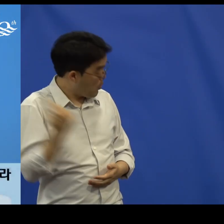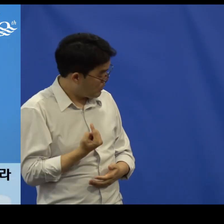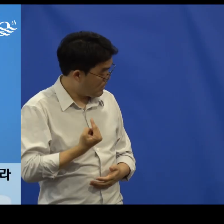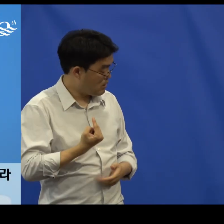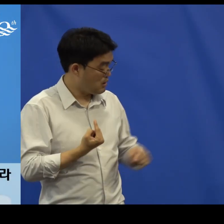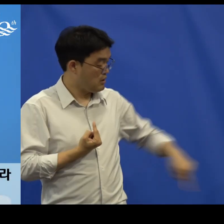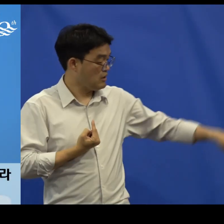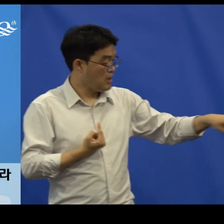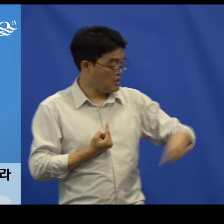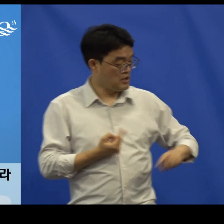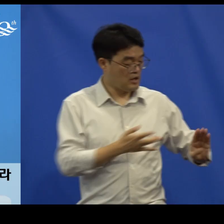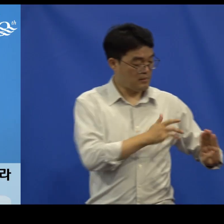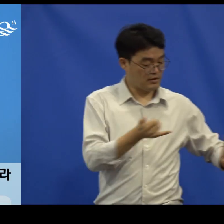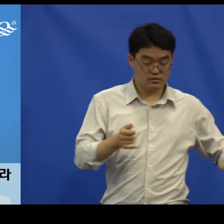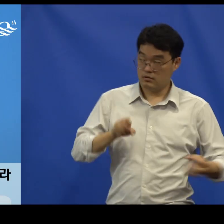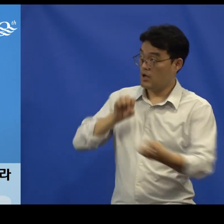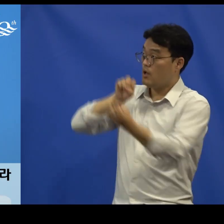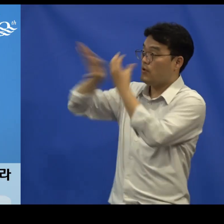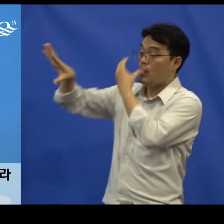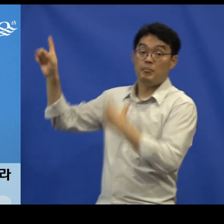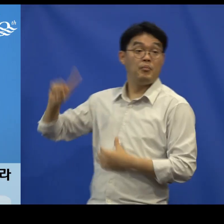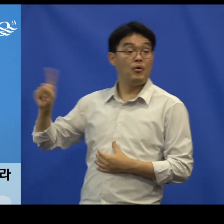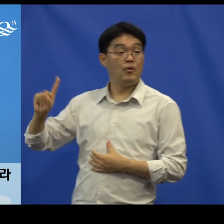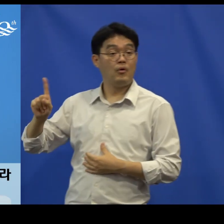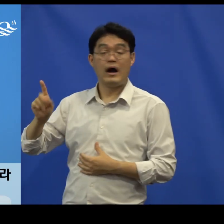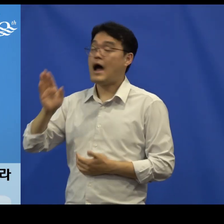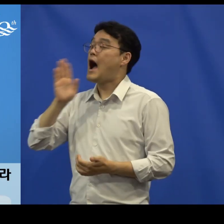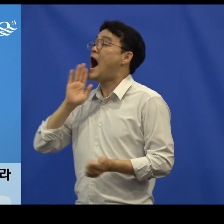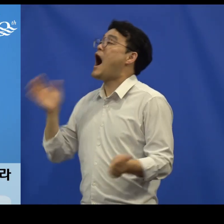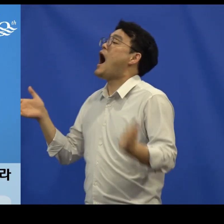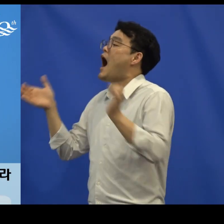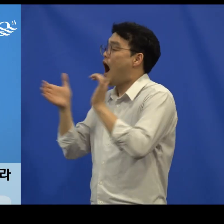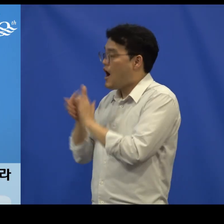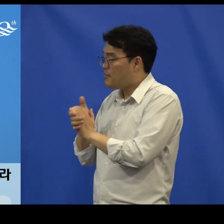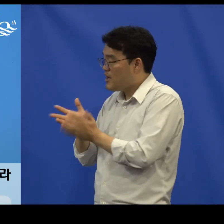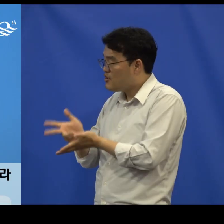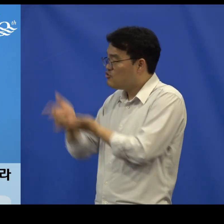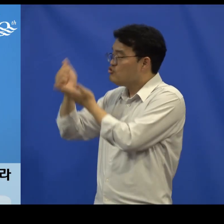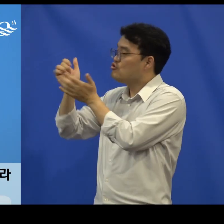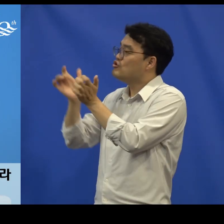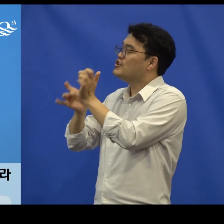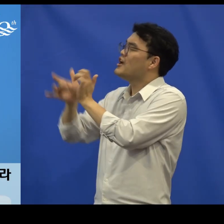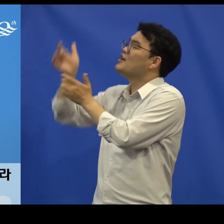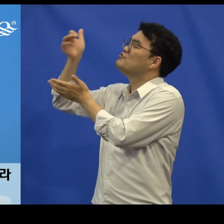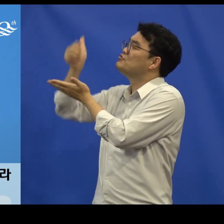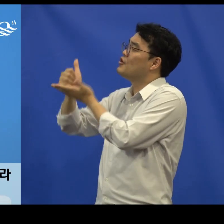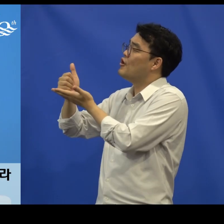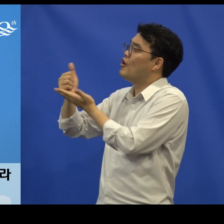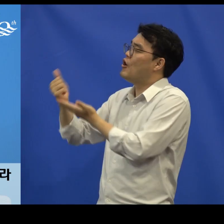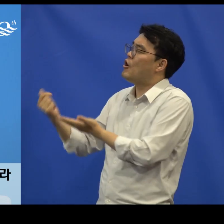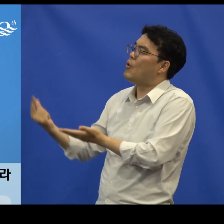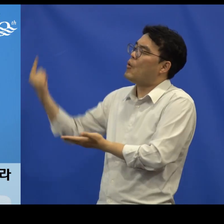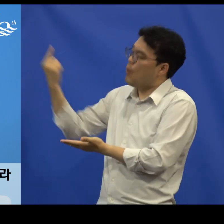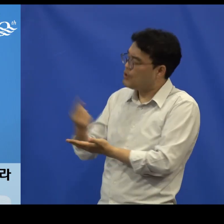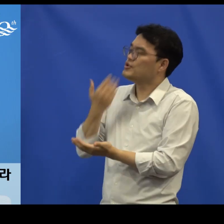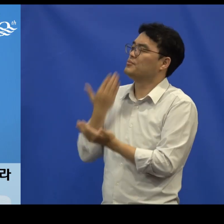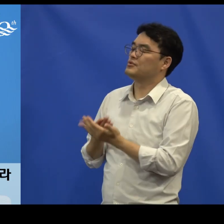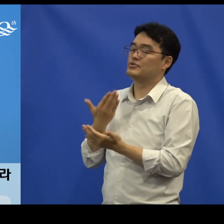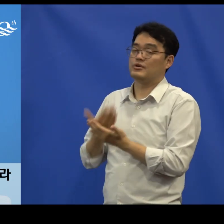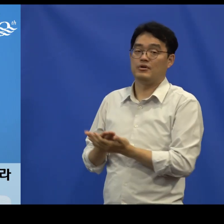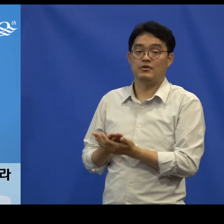아멘 주 예수의 어서 오시옵소서. 이 말이 아람어로 우리가 많이 했던 게 마라나다예요.